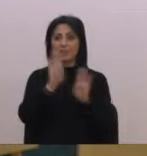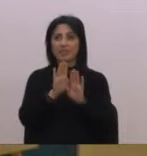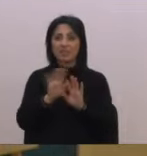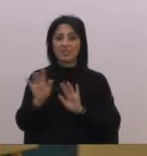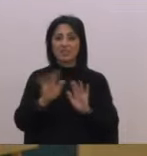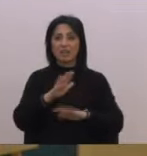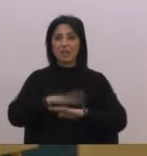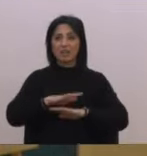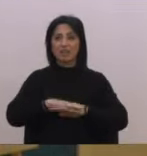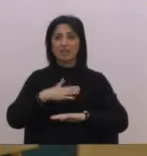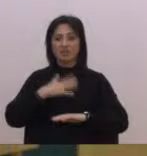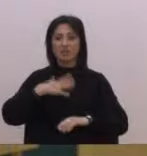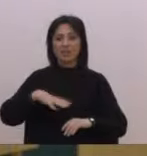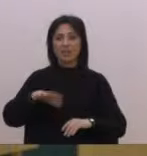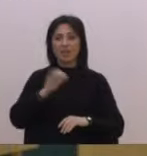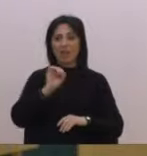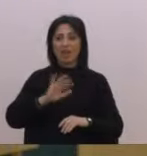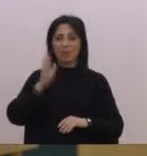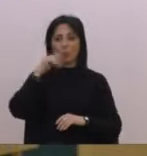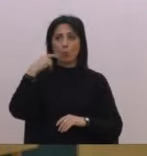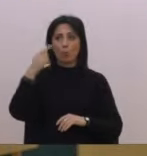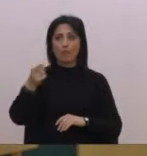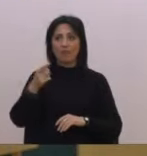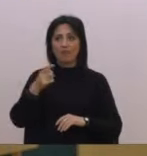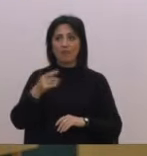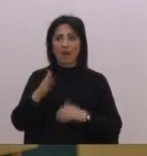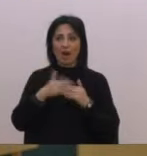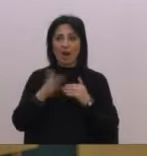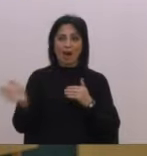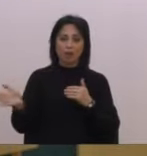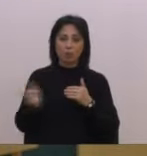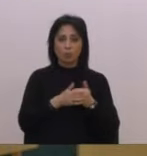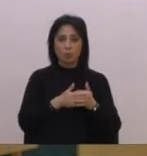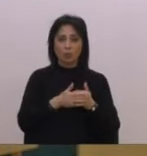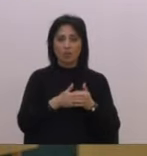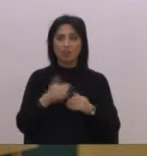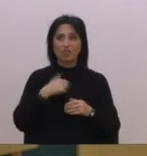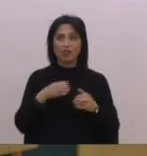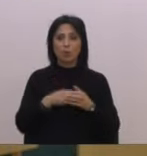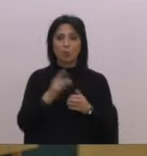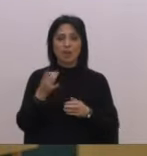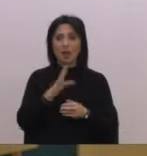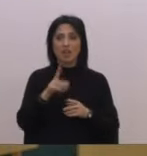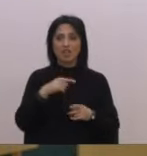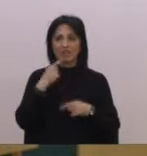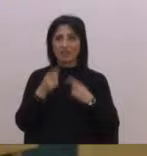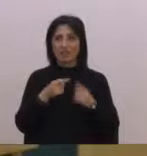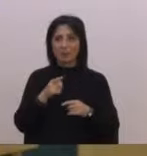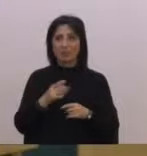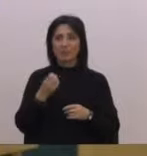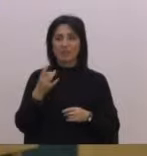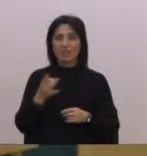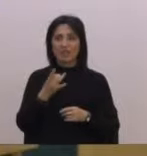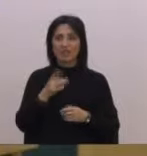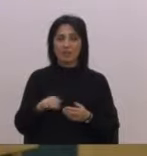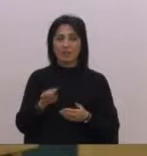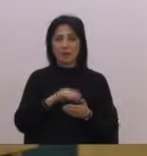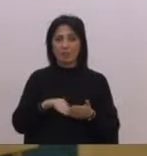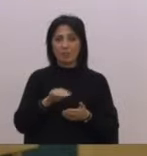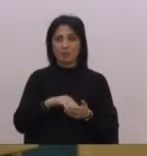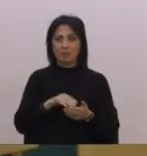ქმედებით ჩვენი ქვეყნის ევროპულ მომავალს კარს უხურავთ. ჩვენ გუნდს არაერთხელ გვითქვამს და კიდევ ერთხელ